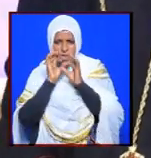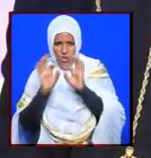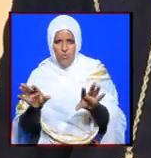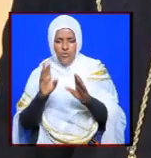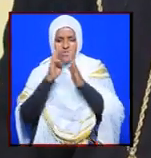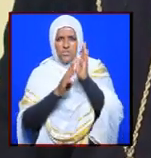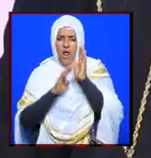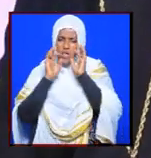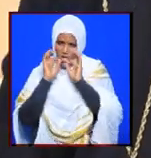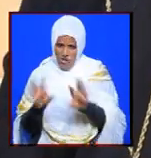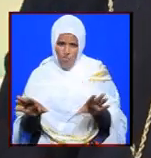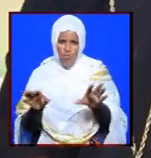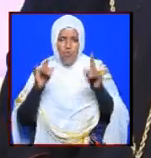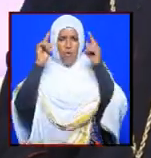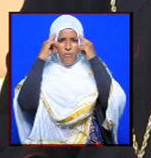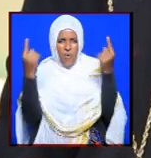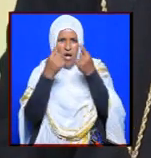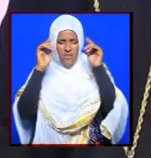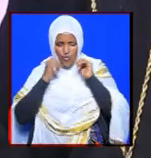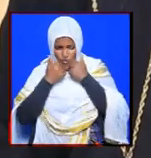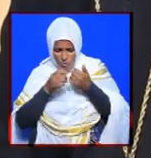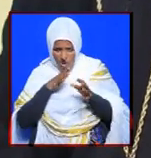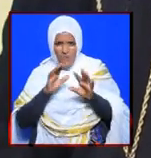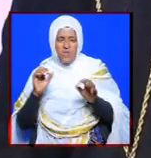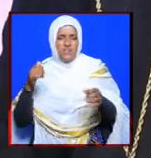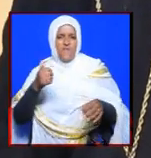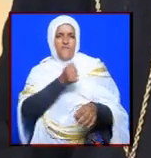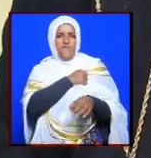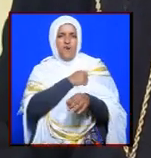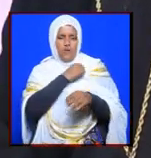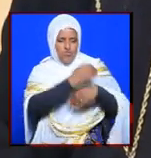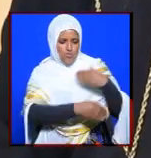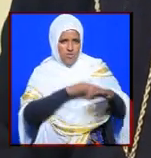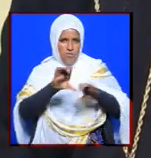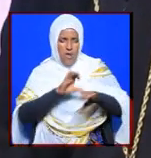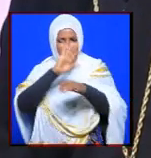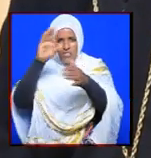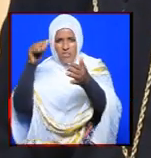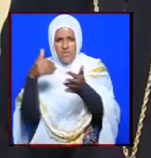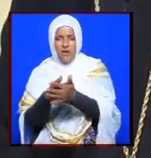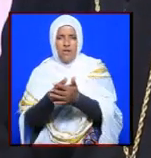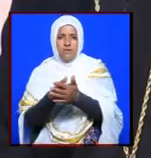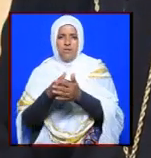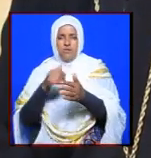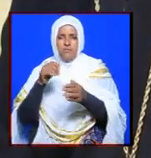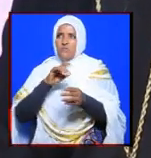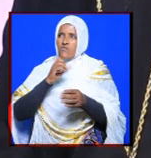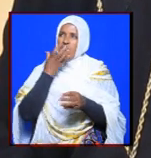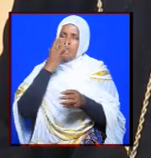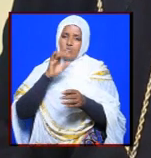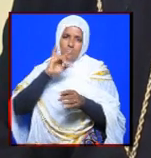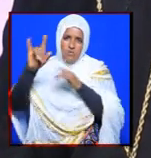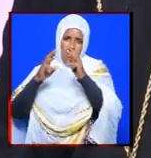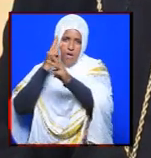ልቅና ፈት ስራ ተቢስ ማድረግ፣ በኃጢአቱ የማያፍር ደፋር ትውልድ ማድረግ፣ በአጠቃላይ የምዕራቡን ዓለም